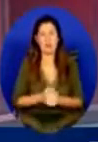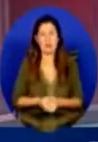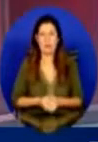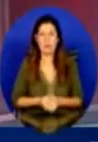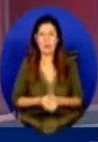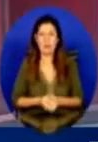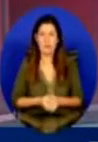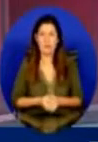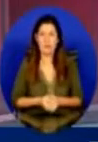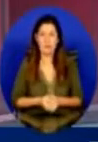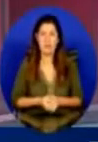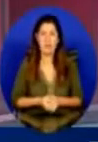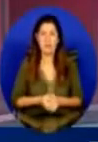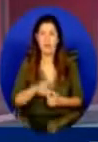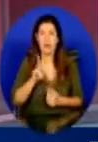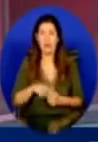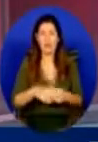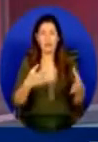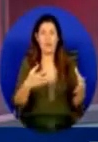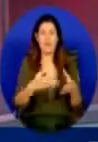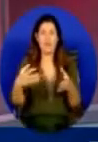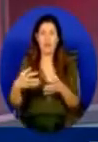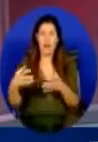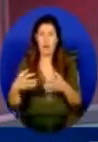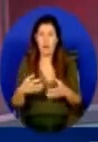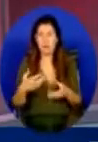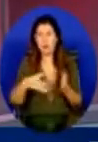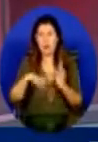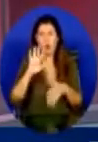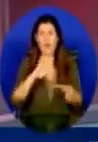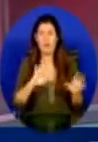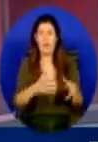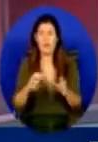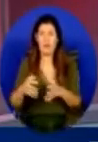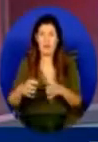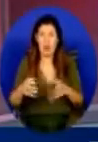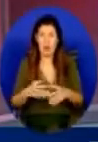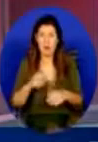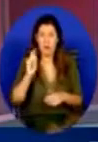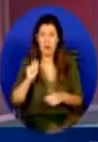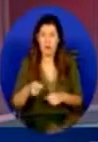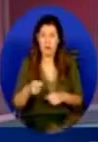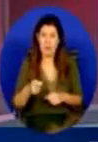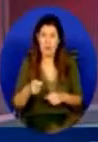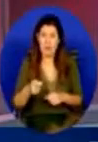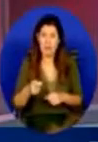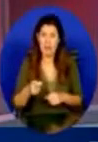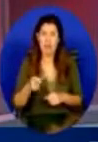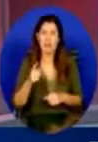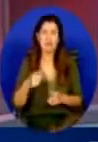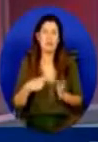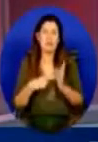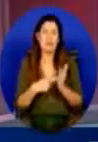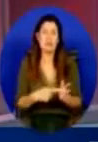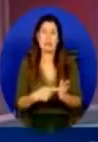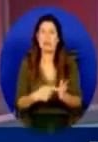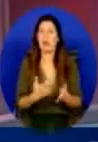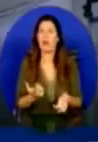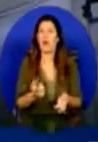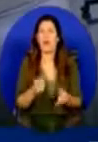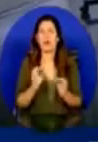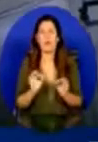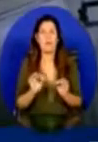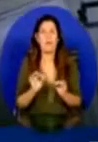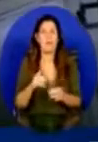צריך, הרי מפלגות שונות, למעשה רוב המפלגות היום שיושבות בכנסת, מציגות מצע ציוני, מצע